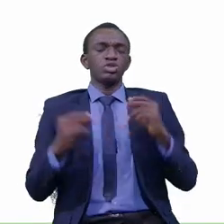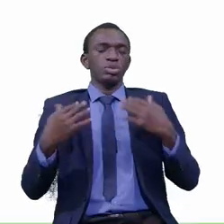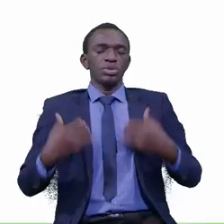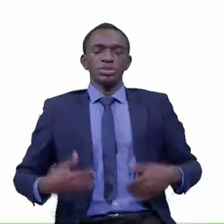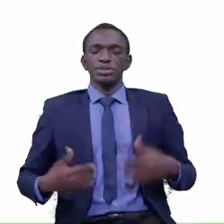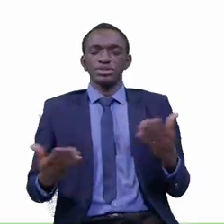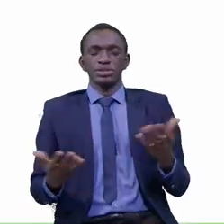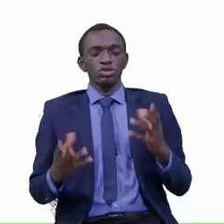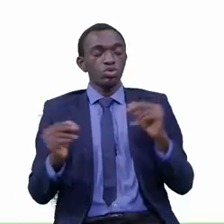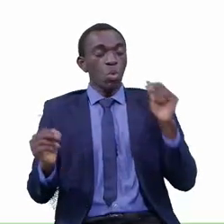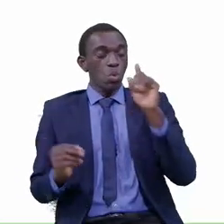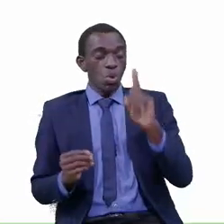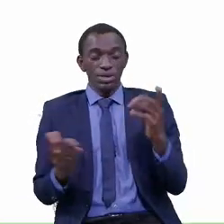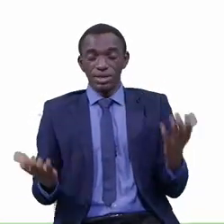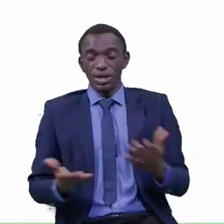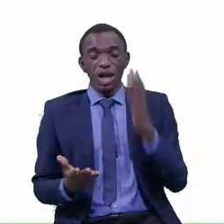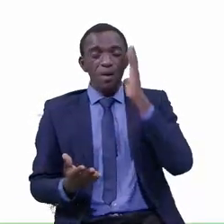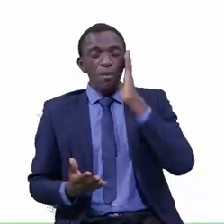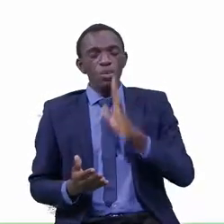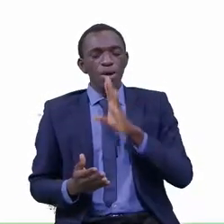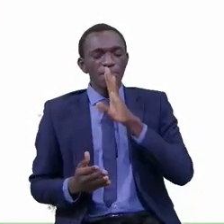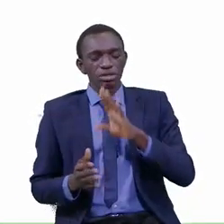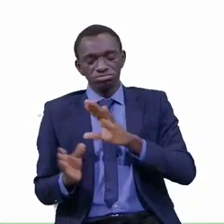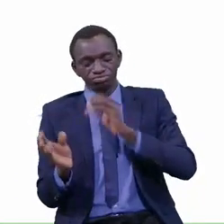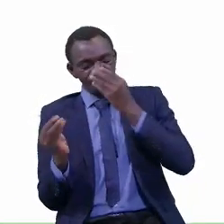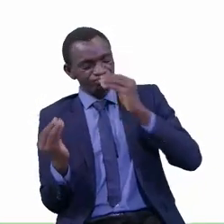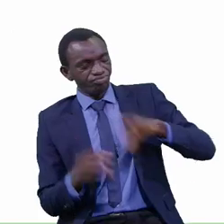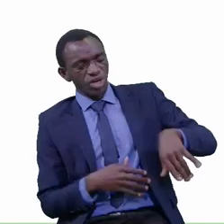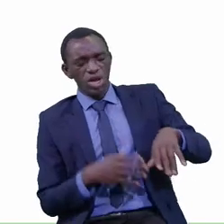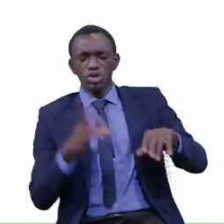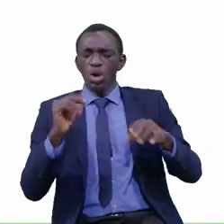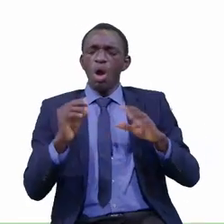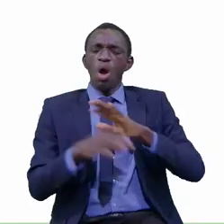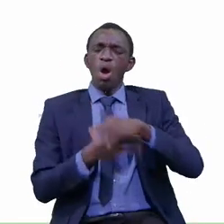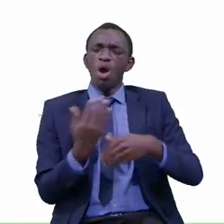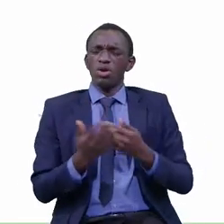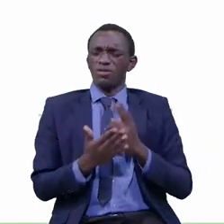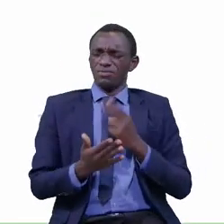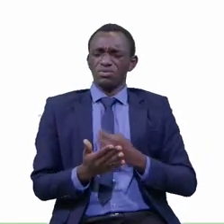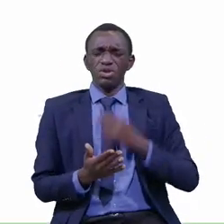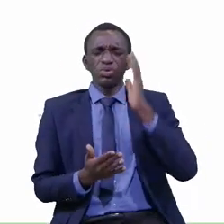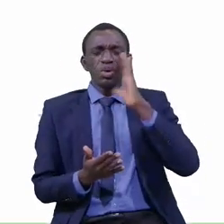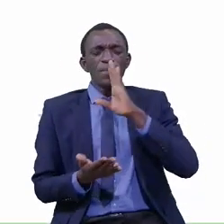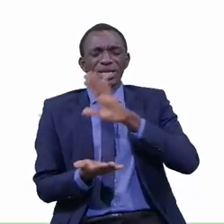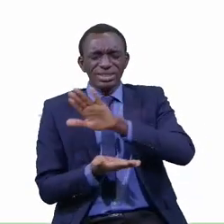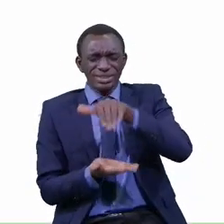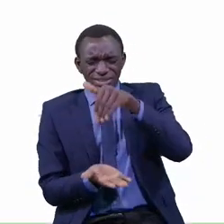Personne ici ne sera mis de côté, que chacun soit au centre de ta